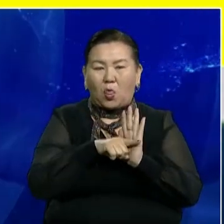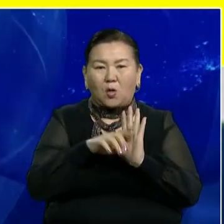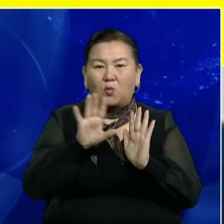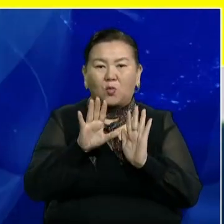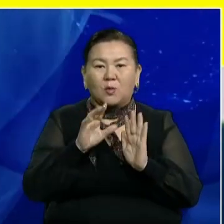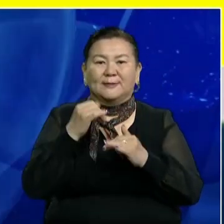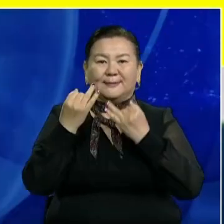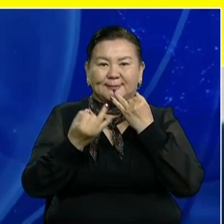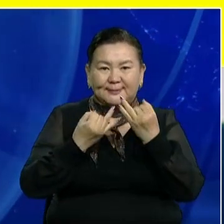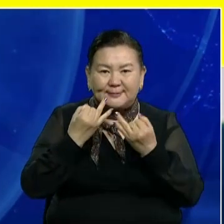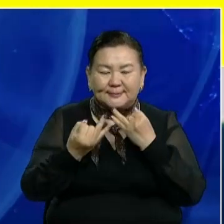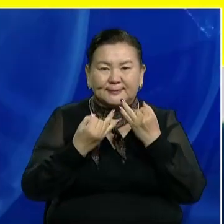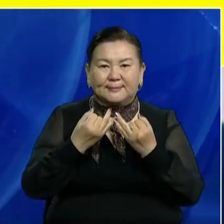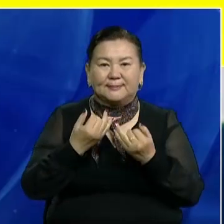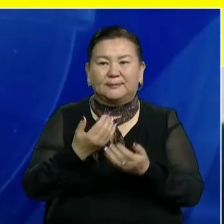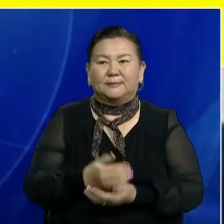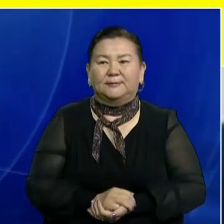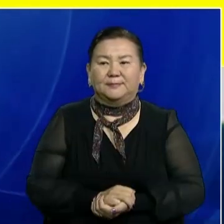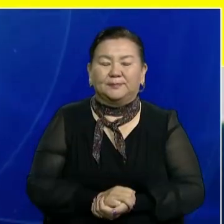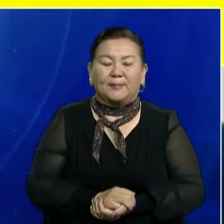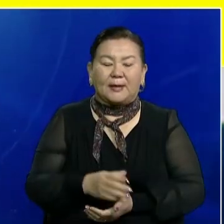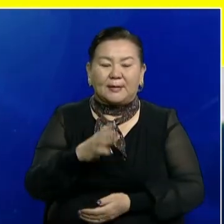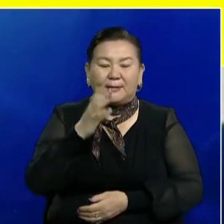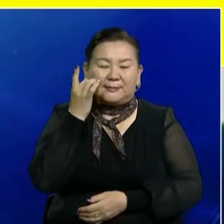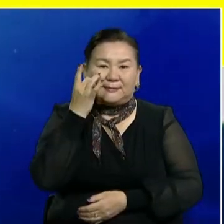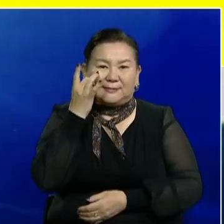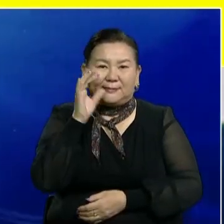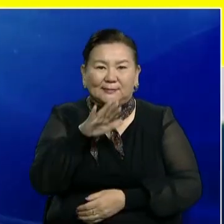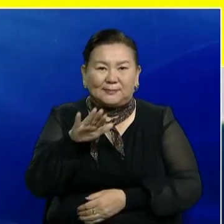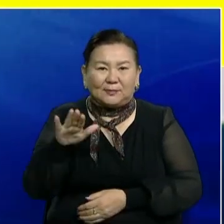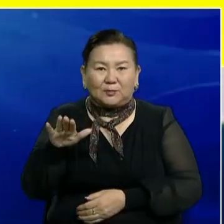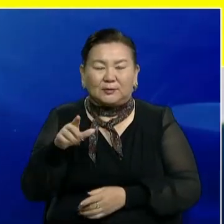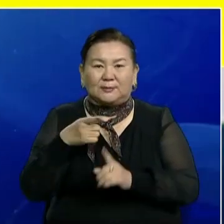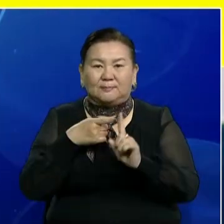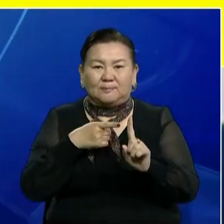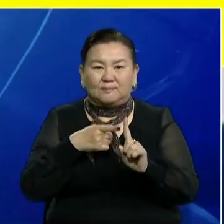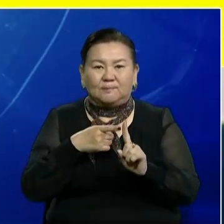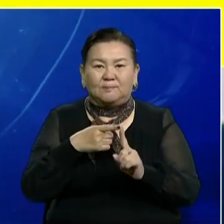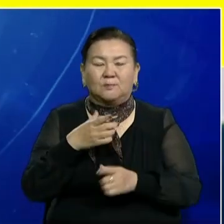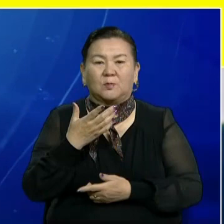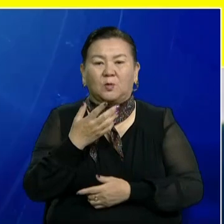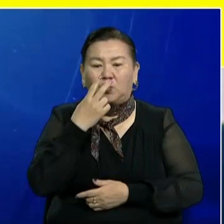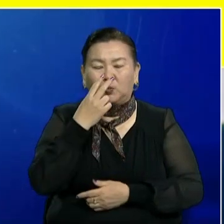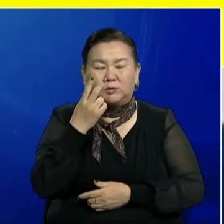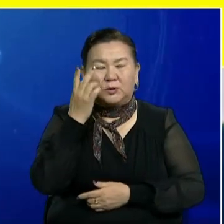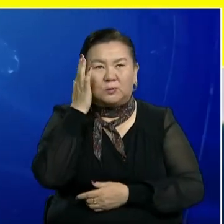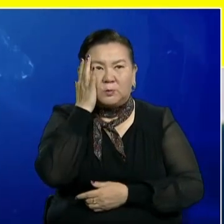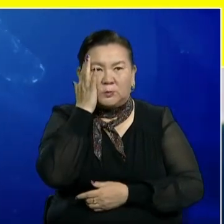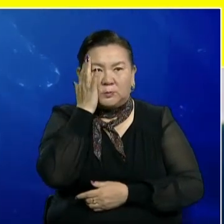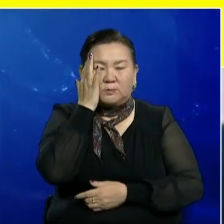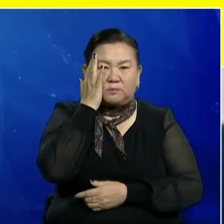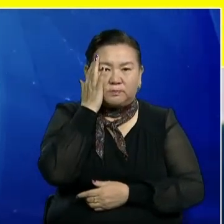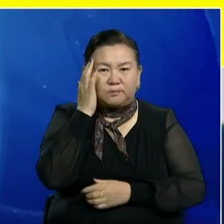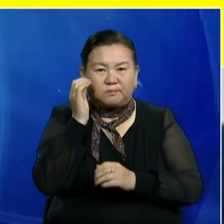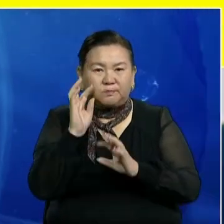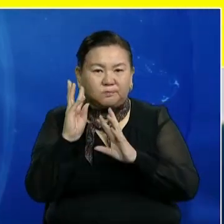асуудлыг одоо хөндөх гэж явж байгаа шүү дээ. Тэгэхээр ерөнхийдөө бол хүүд ч юм бас тий. Цаана үзэл бодолтой байгаа тэрийг нь бас чсэн жоохон